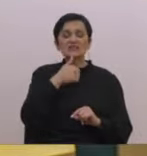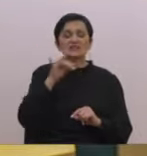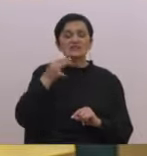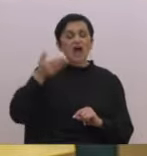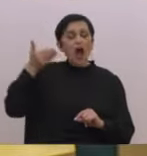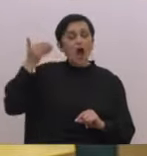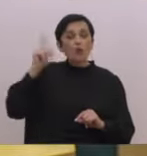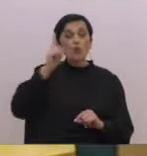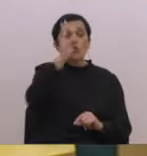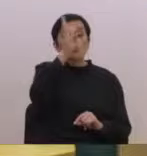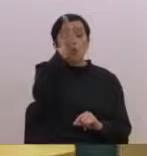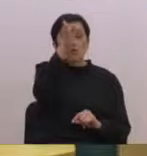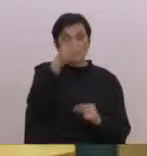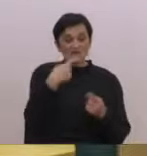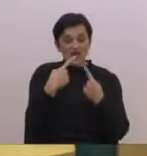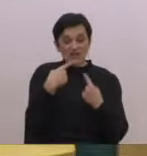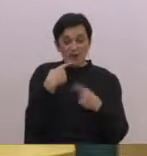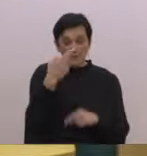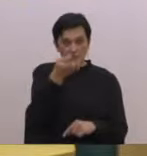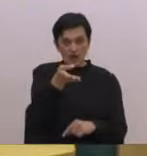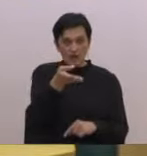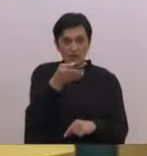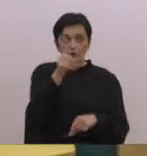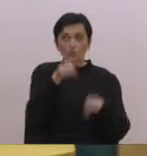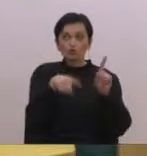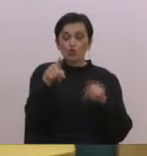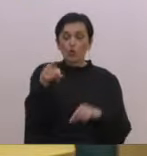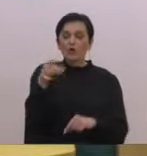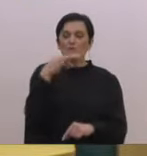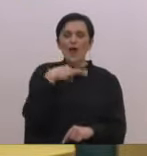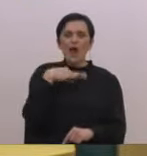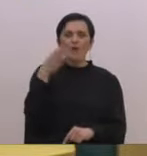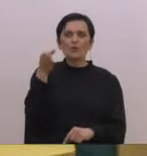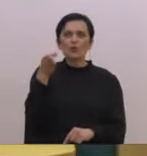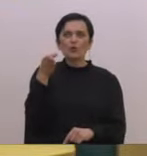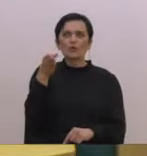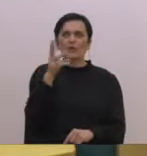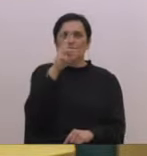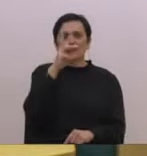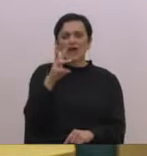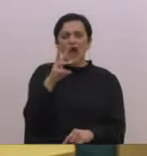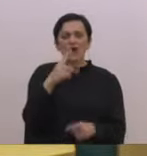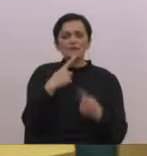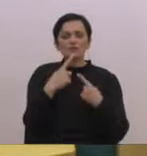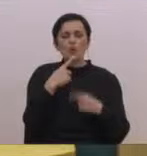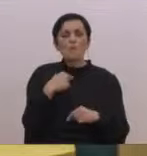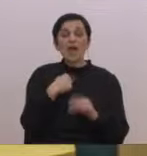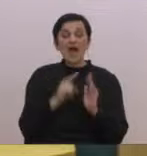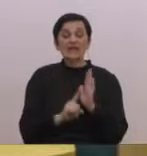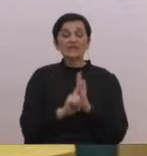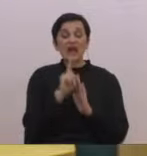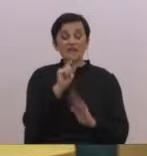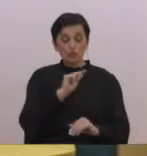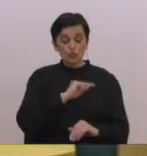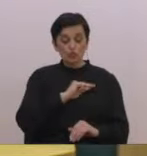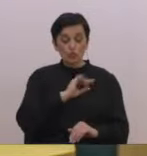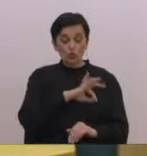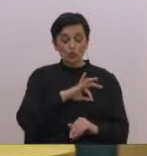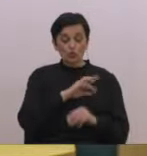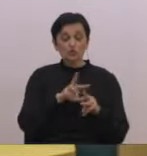paracot, momovol e la paracot, hahna. Eha zogi me upneau da ikragatsa khel khelpasebs e saubrobda. Mero davitsxe mushaoba